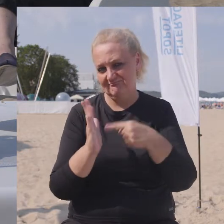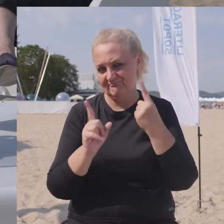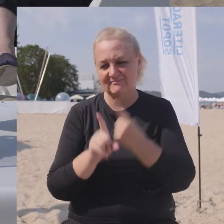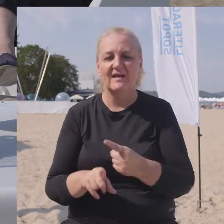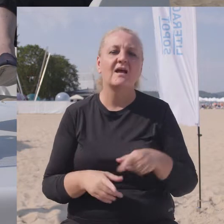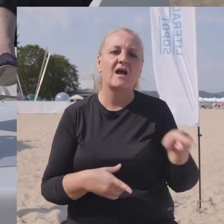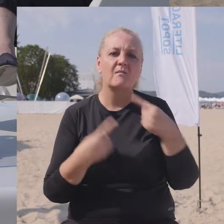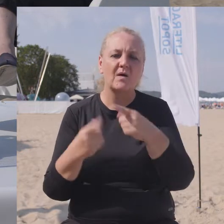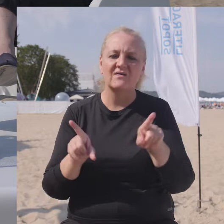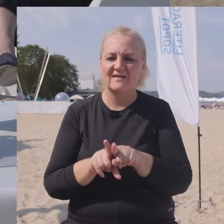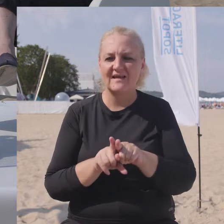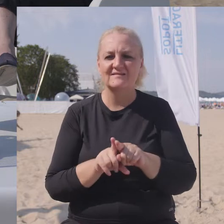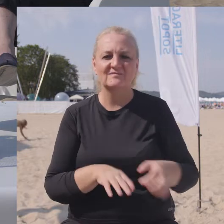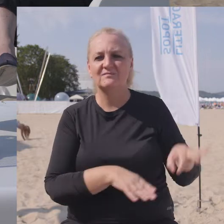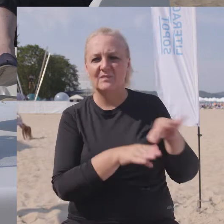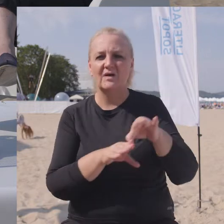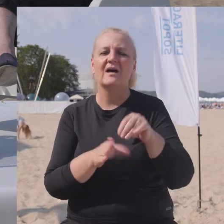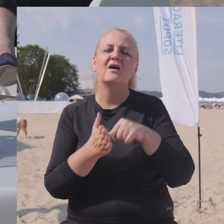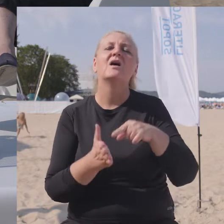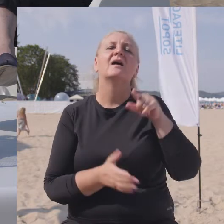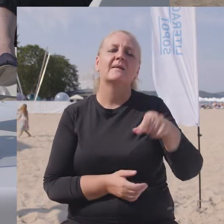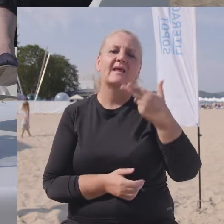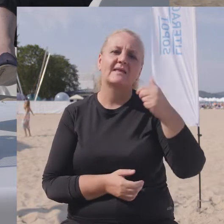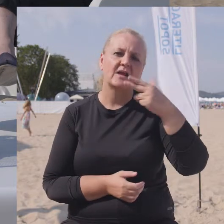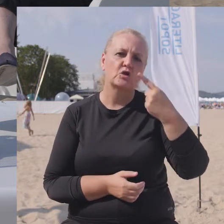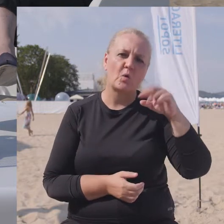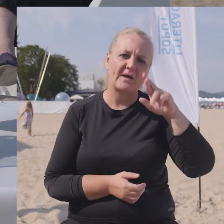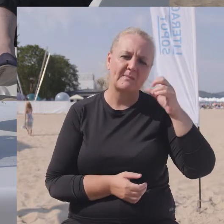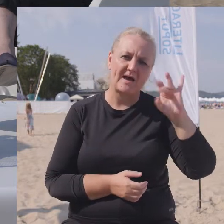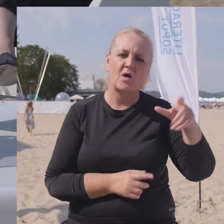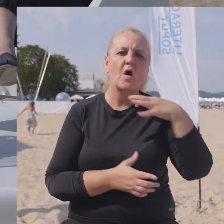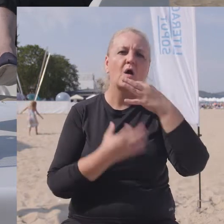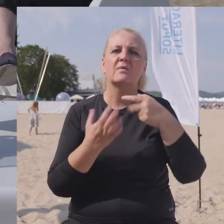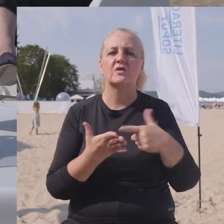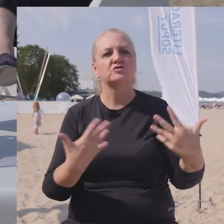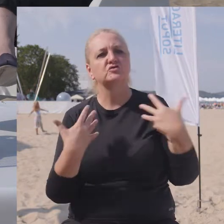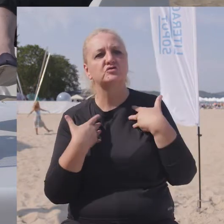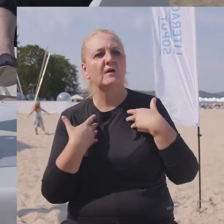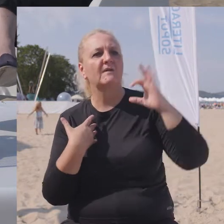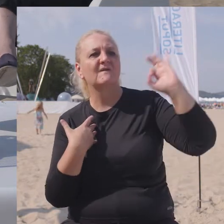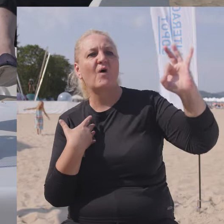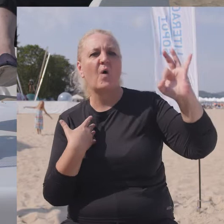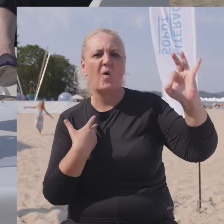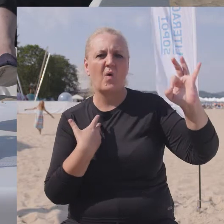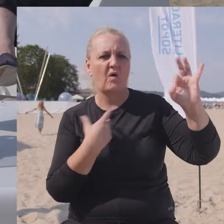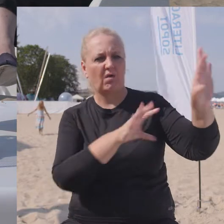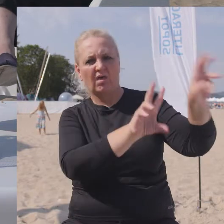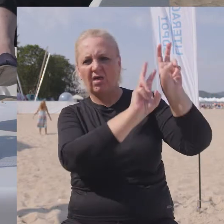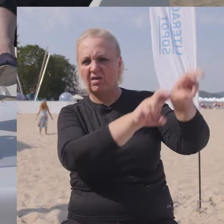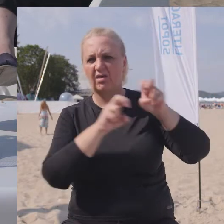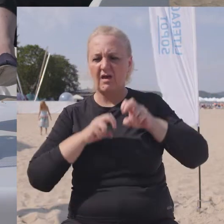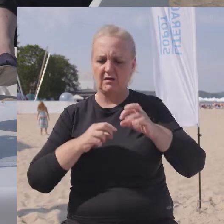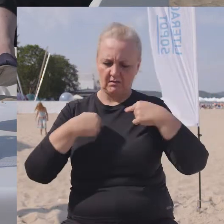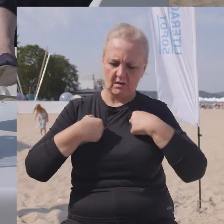jak mówi czuła przewodniczka Natalia de Barbaro, nie jechania po życiu na cudzym GPS-ie.